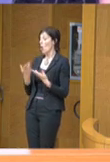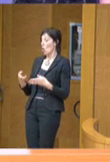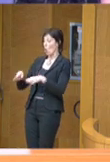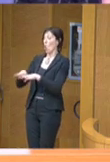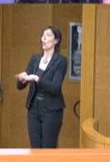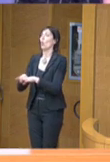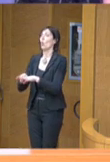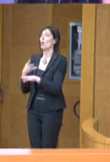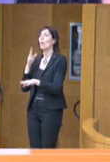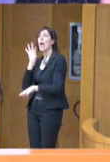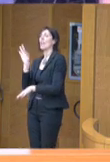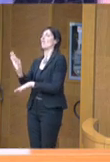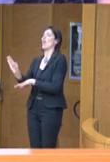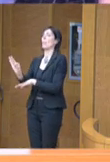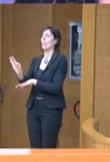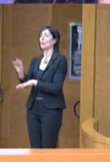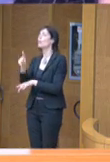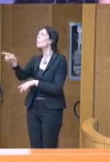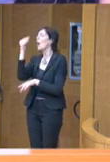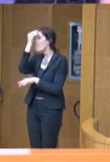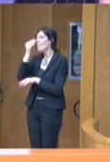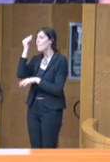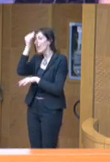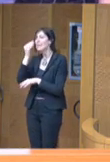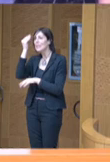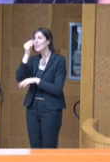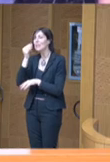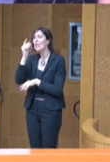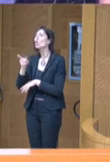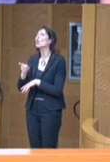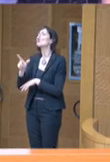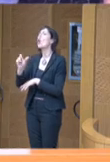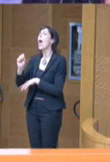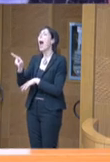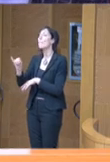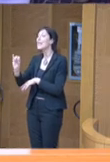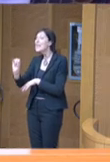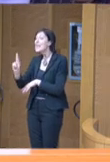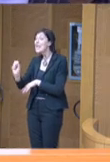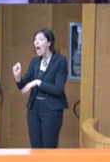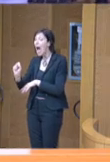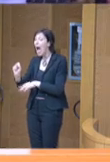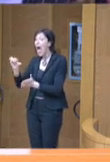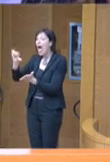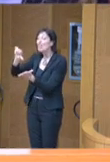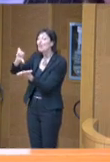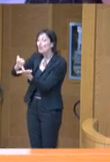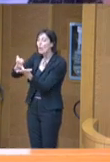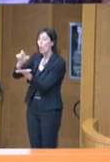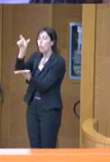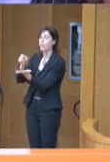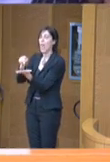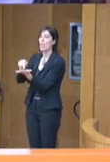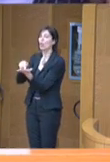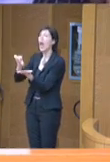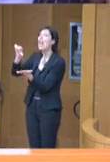un riferimento. Pensate che quando Giorgio La Pira ha messo al centro la persona, al centro del nostro